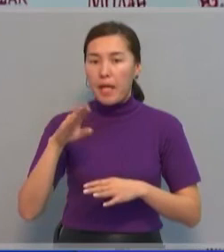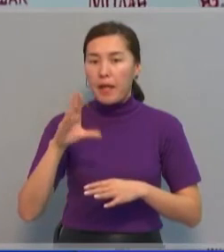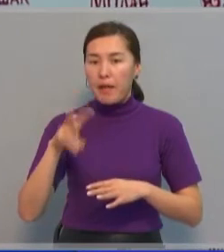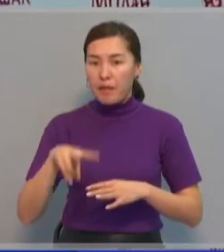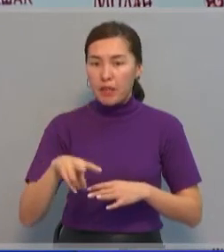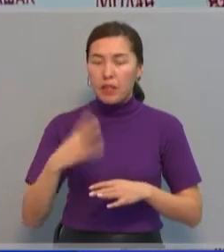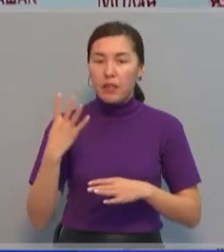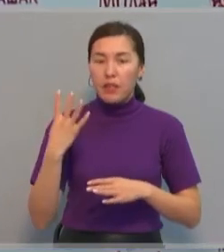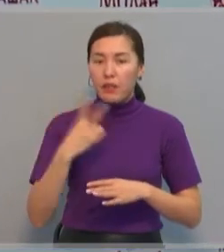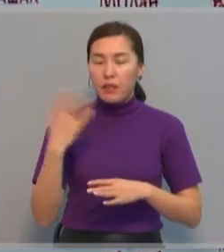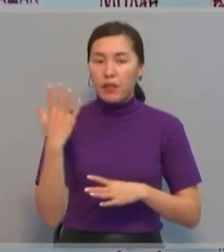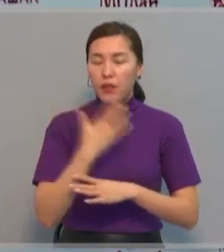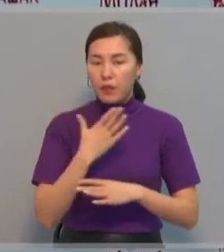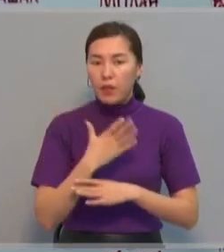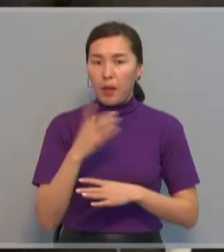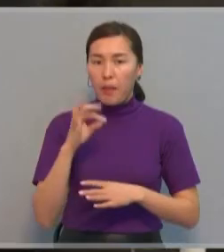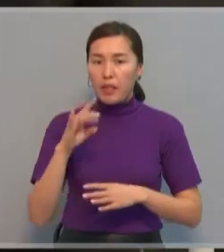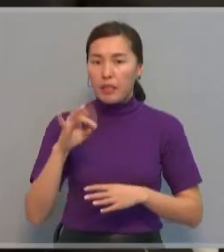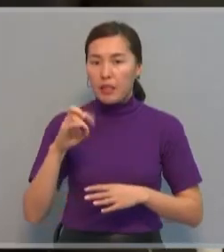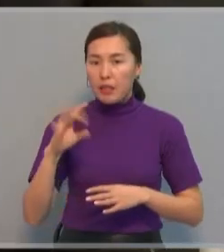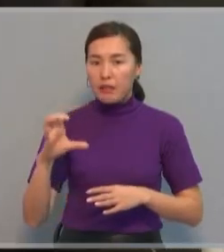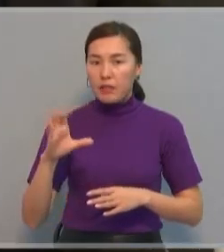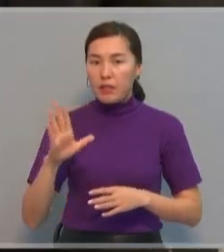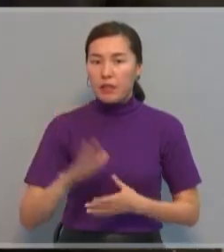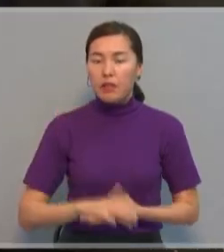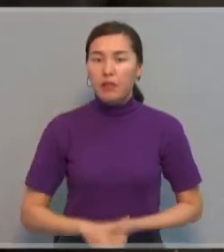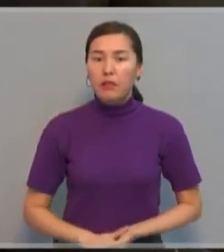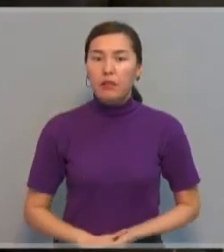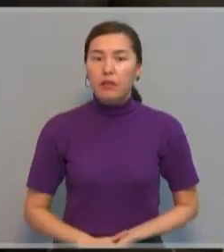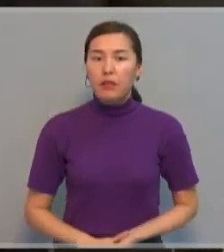Studios и 2 фильма студии Basilevs. Маржан Журабай, Ербол Махашев, новости.